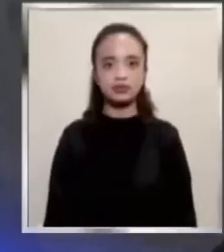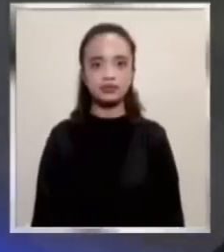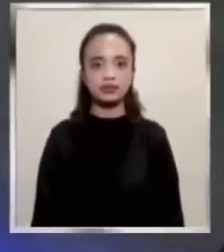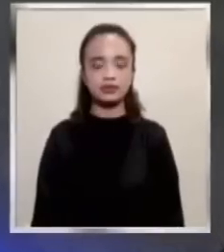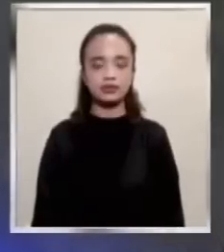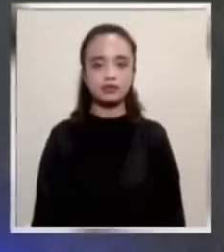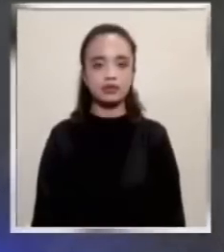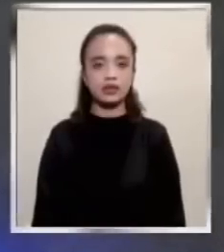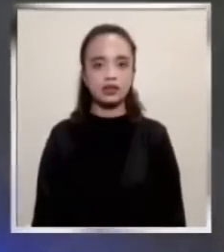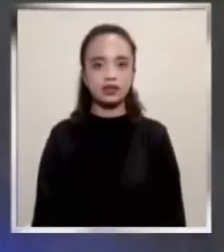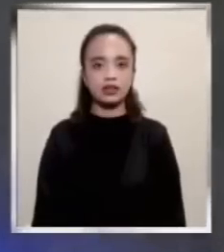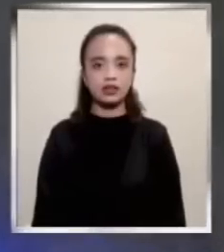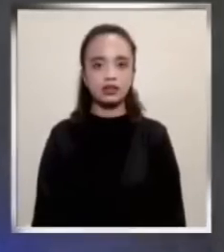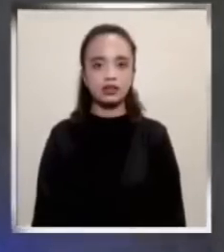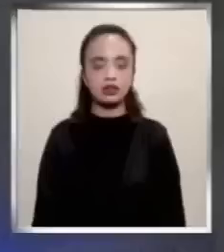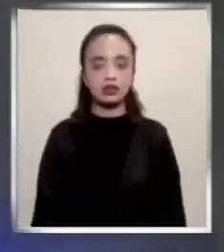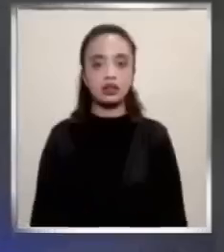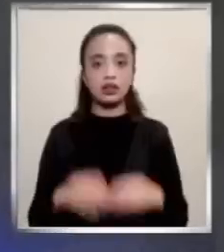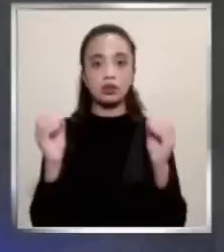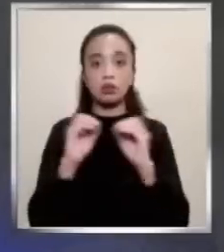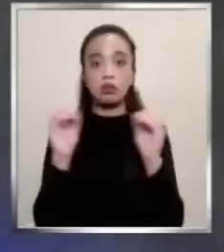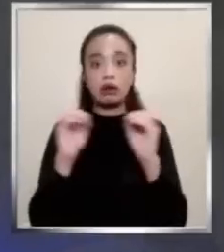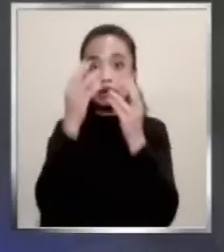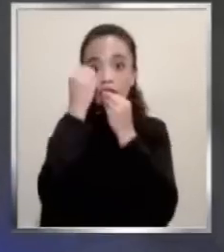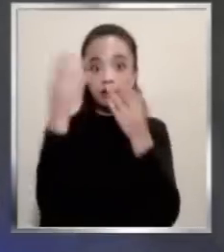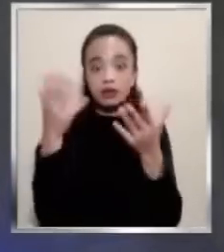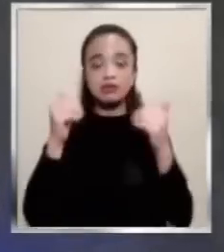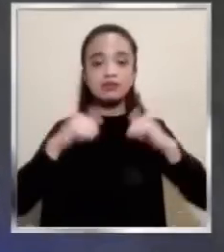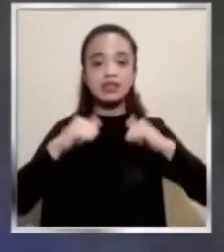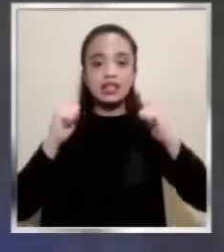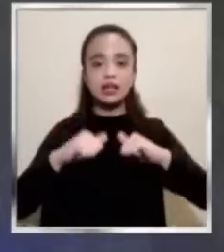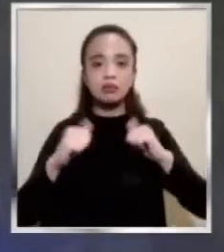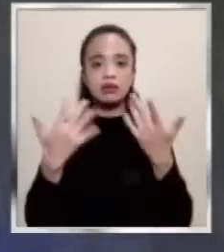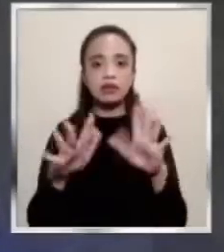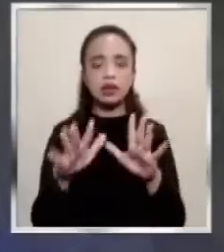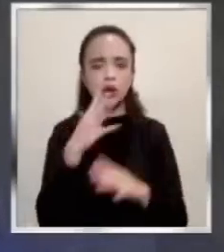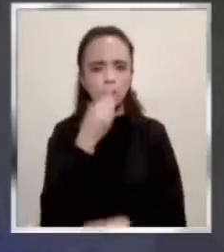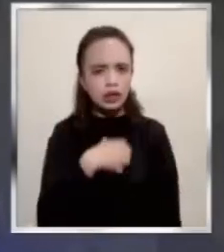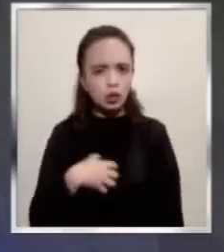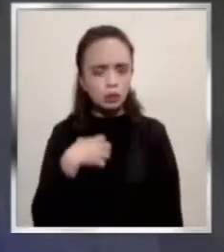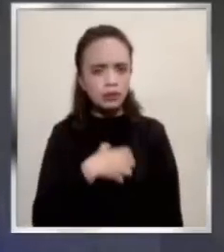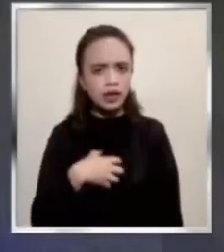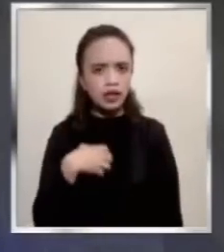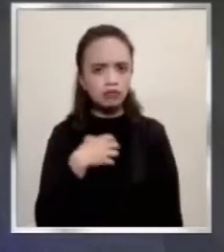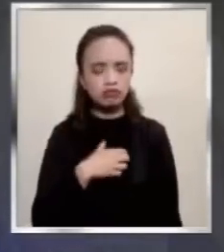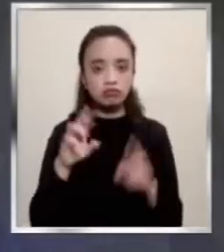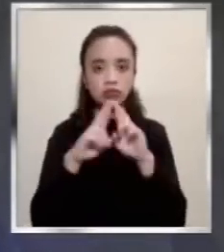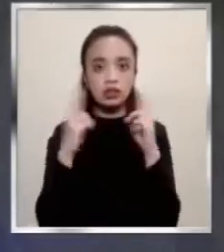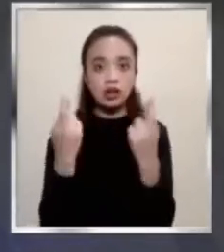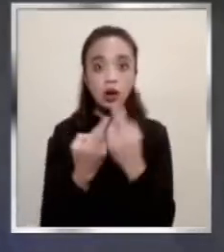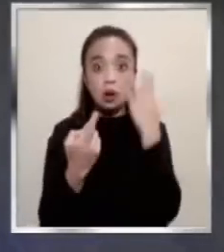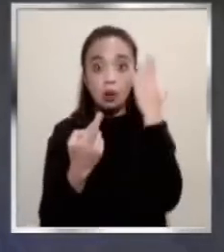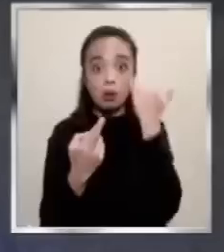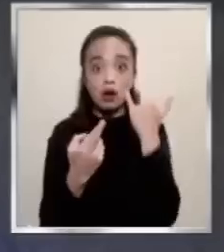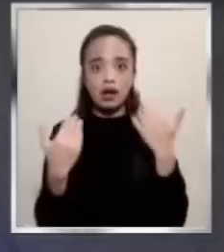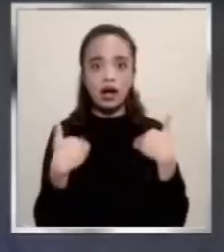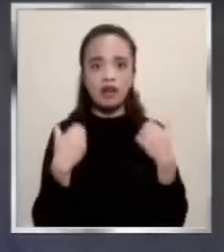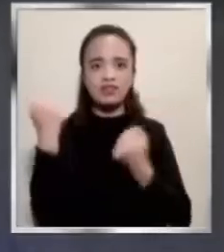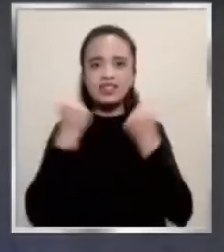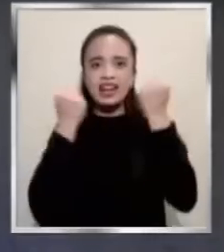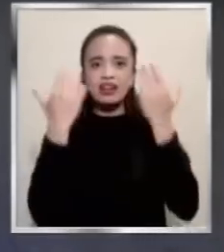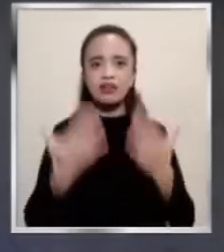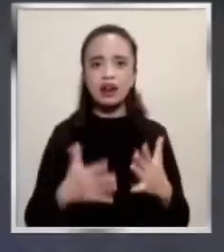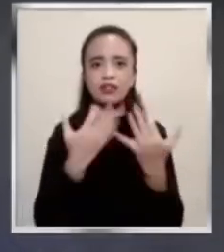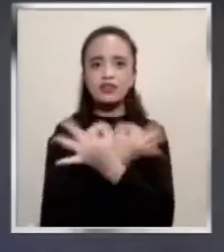Nakipag-areglo ng walang abiso, yan po ang inireklamo ng isang mag-anak matapos makalaya ng nakadisgrasyang driver kasunod